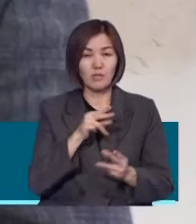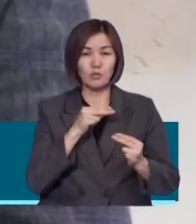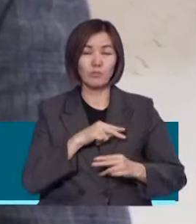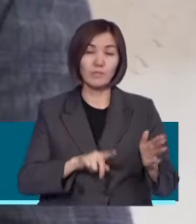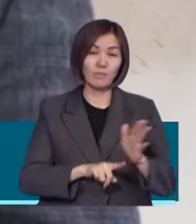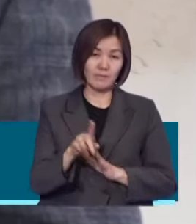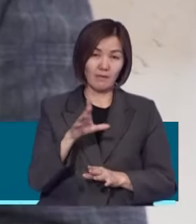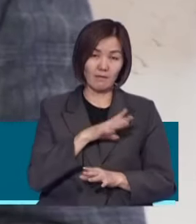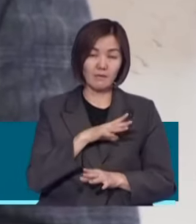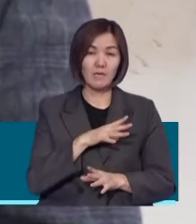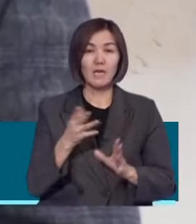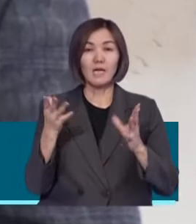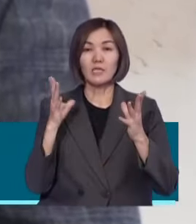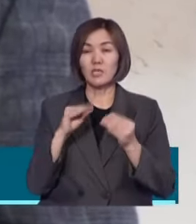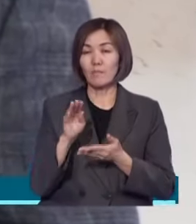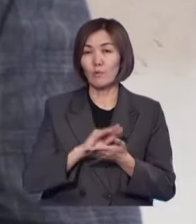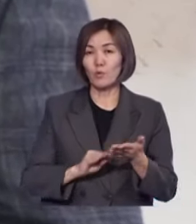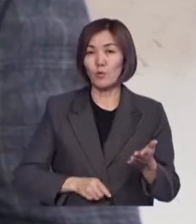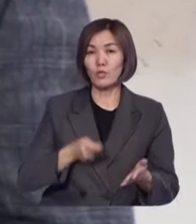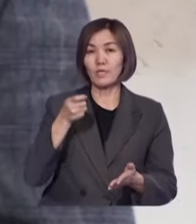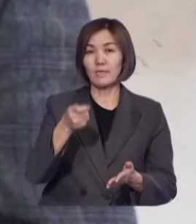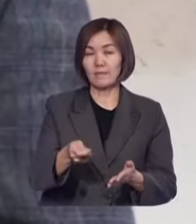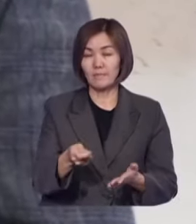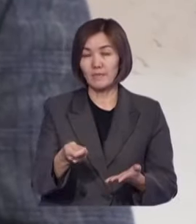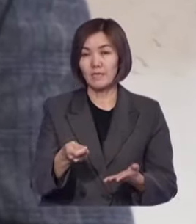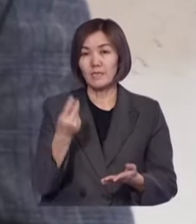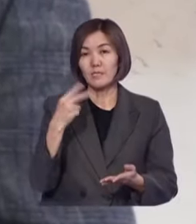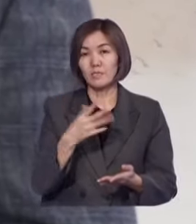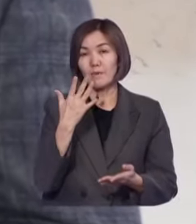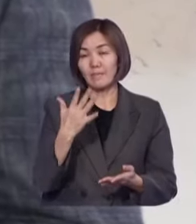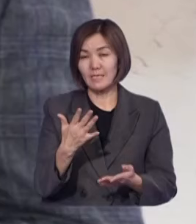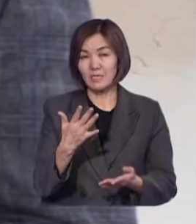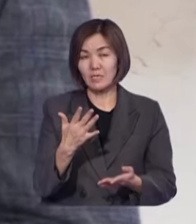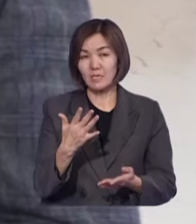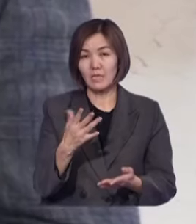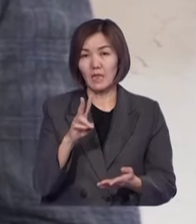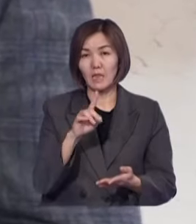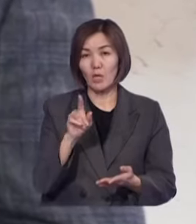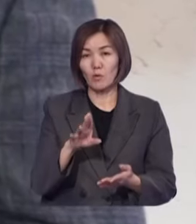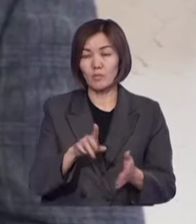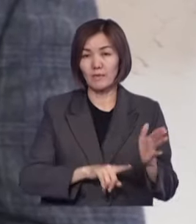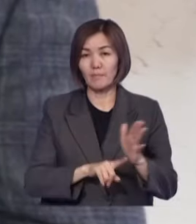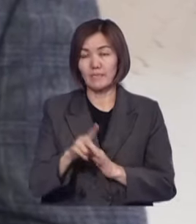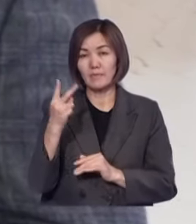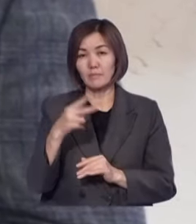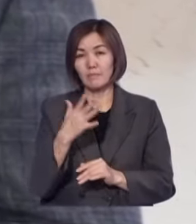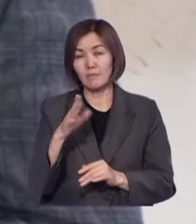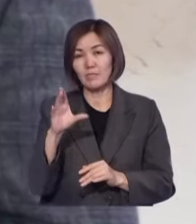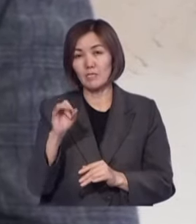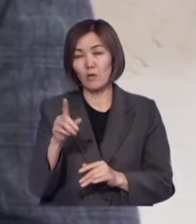басталған болатын. Жалпы өтінімдер осы 25-ші наурыз айымен 25-ші сәуір